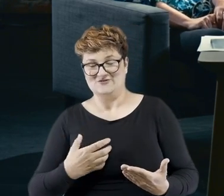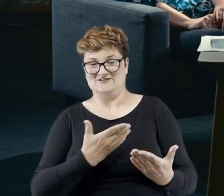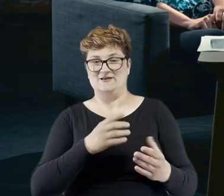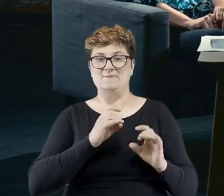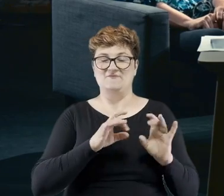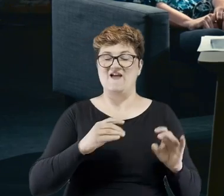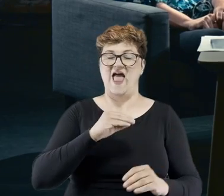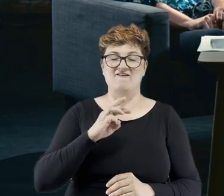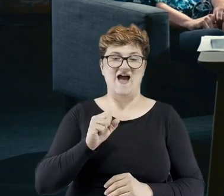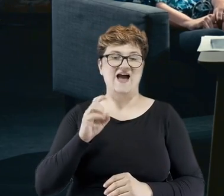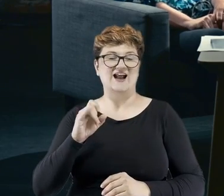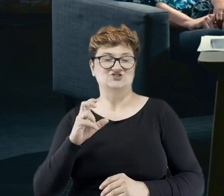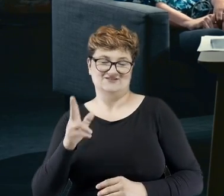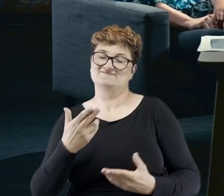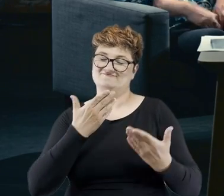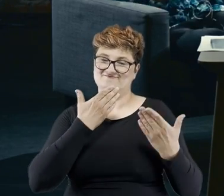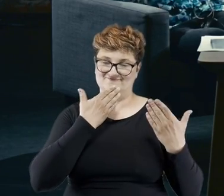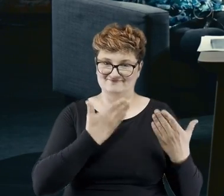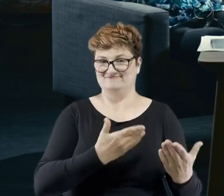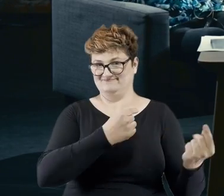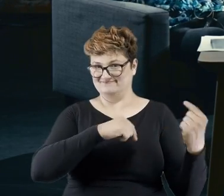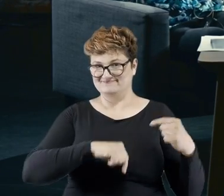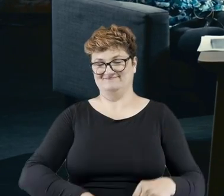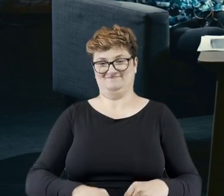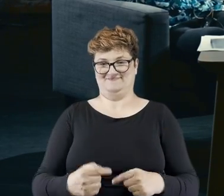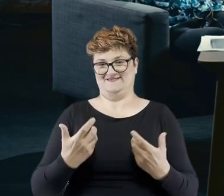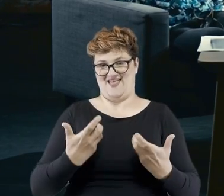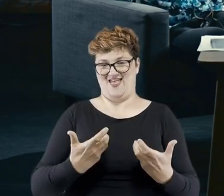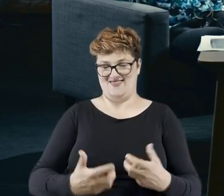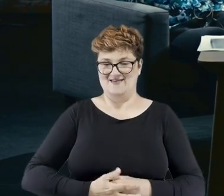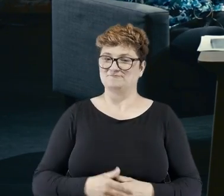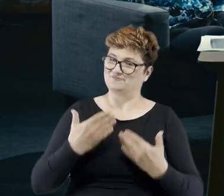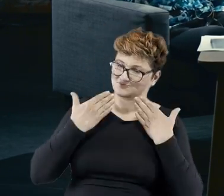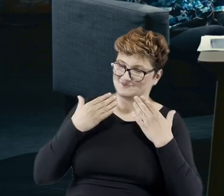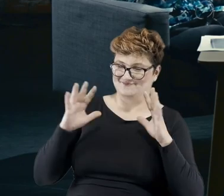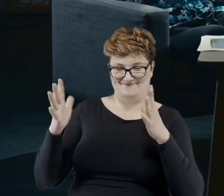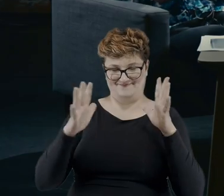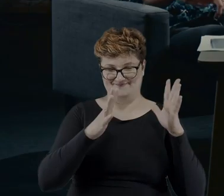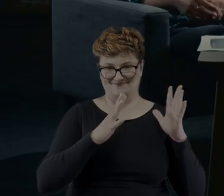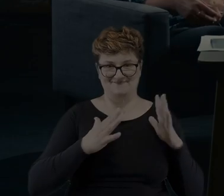bardzo dziękujemy. Profesorze Wygraczce za to, że zechciała. Dziękujemy. Dziękujemy.